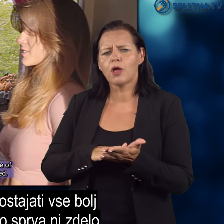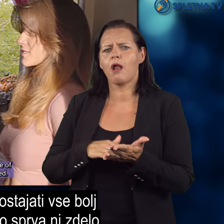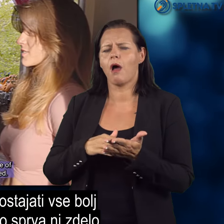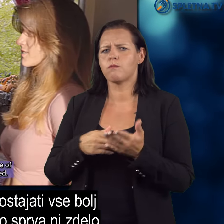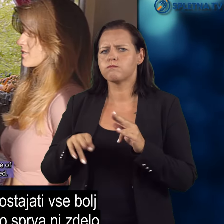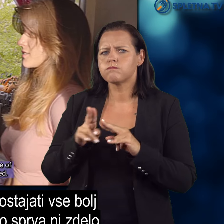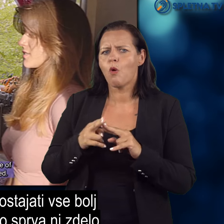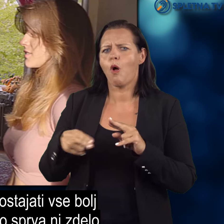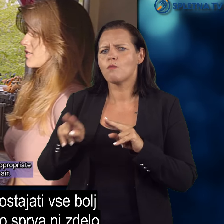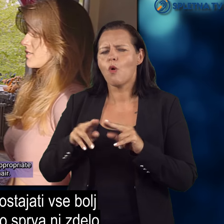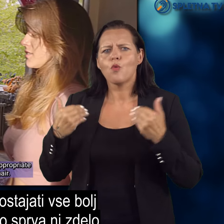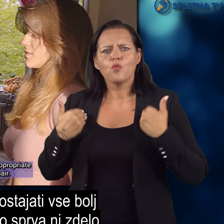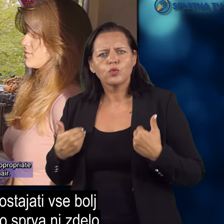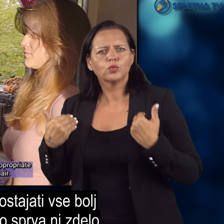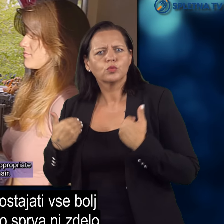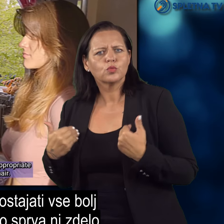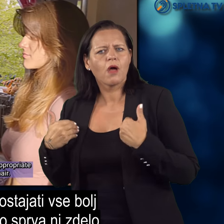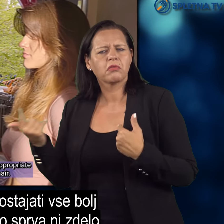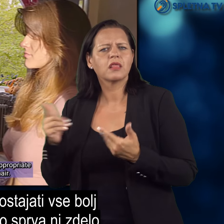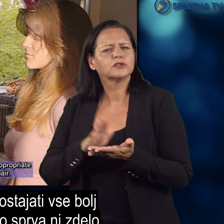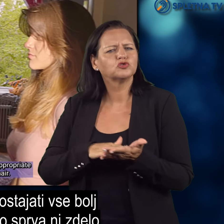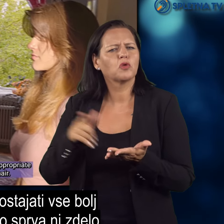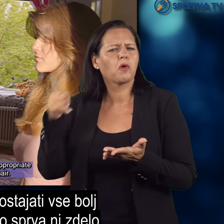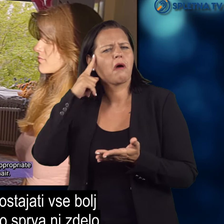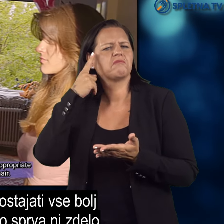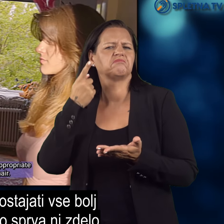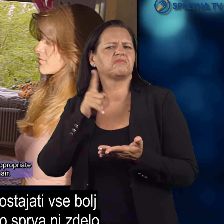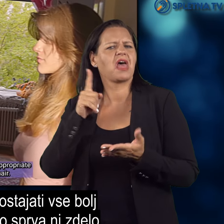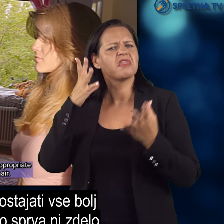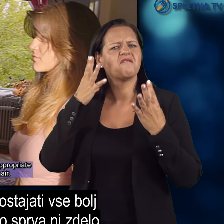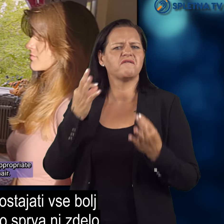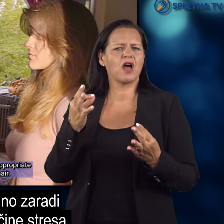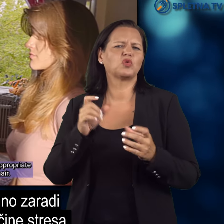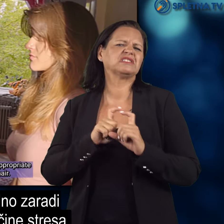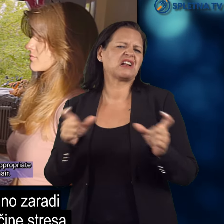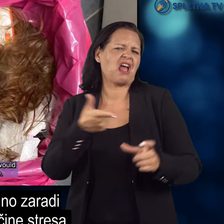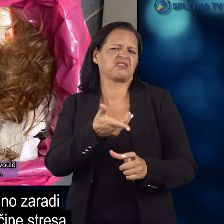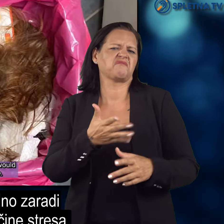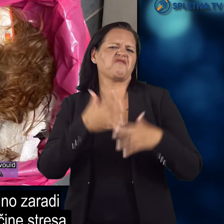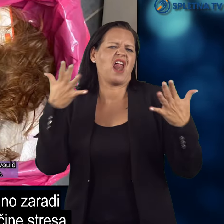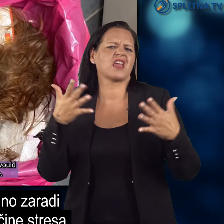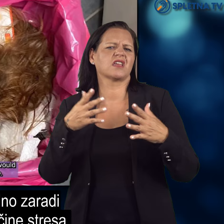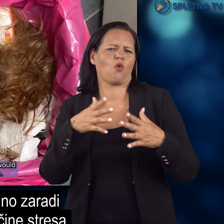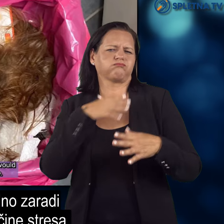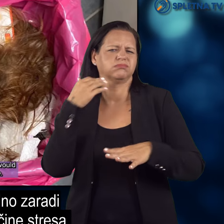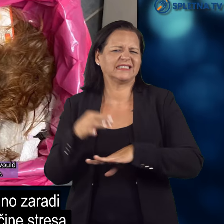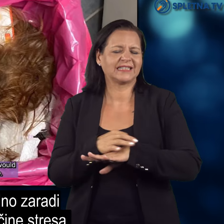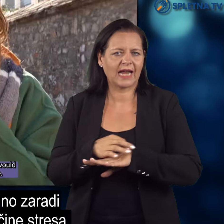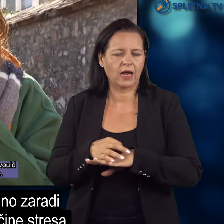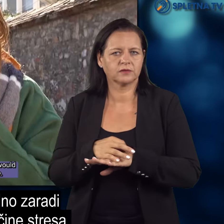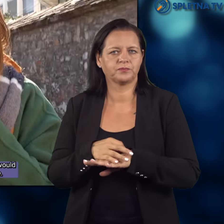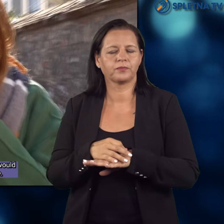Ko je začela postajati vse bolj utrujena, se ji to sprva ni zdelo nenavadno zaradi velike količine